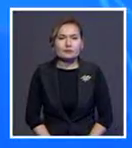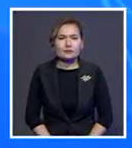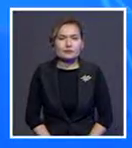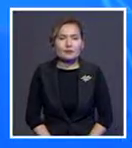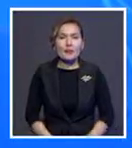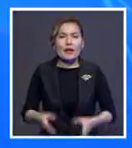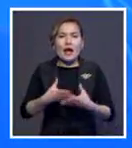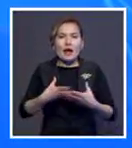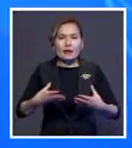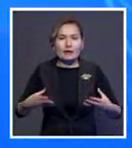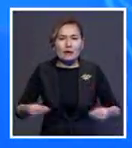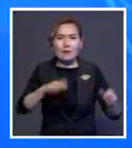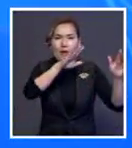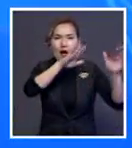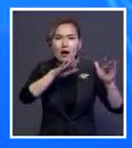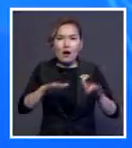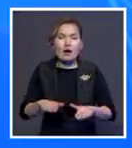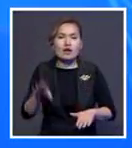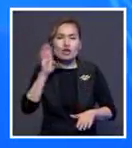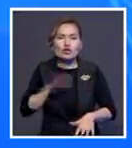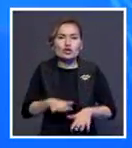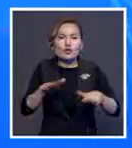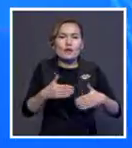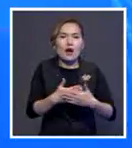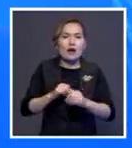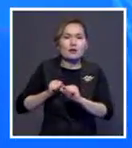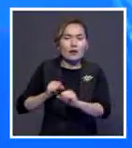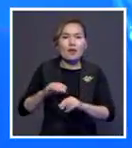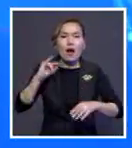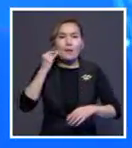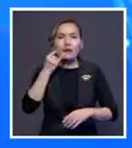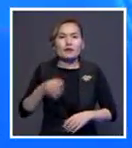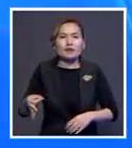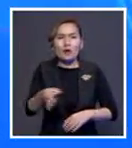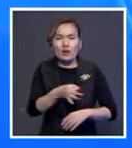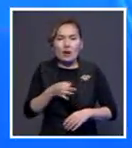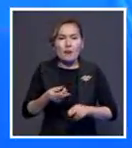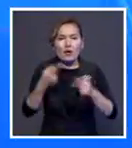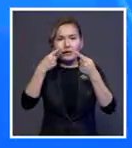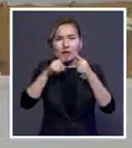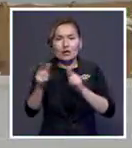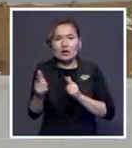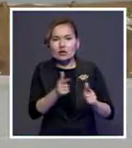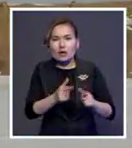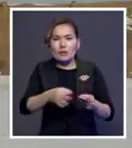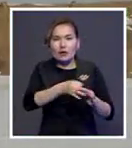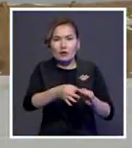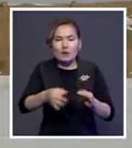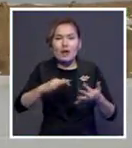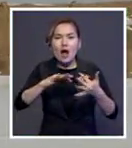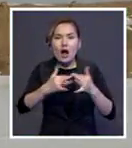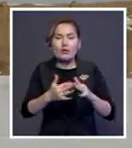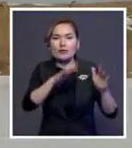Жалғастырайын. Ерген қар суы мен тасқын судың алдын алу мақсатында Павлодар облысының коммуналдық мекемелері аймақтағы елді мекендерде қар